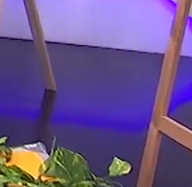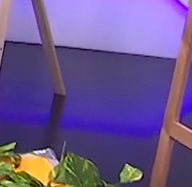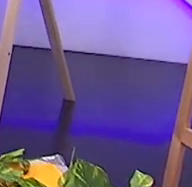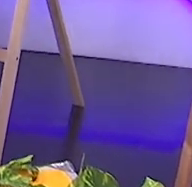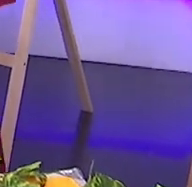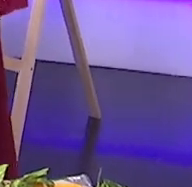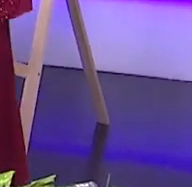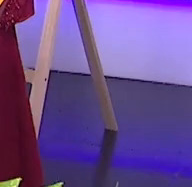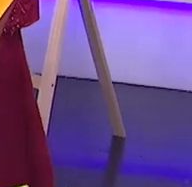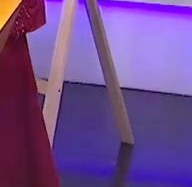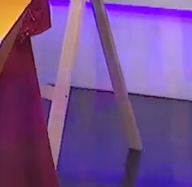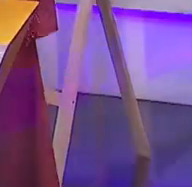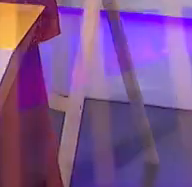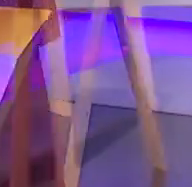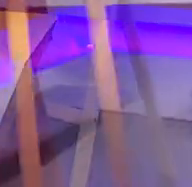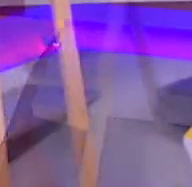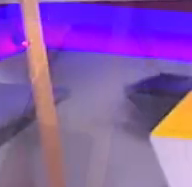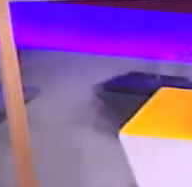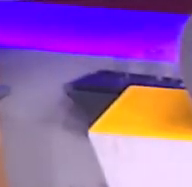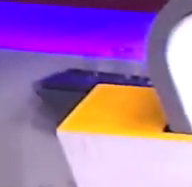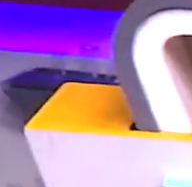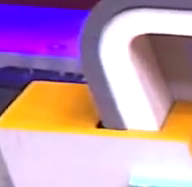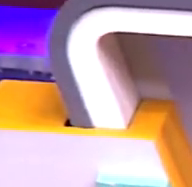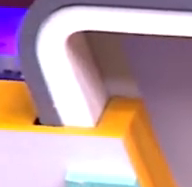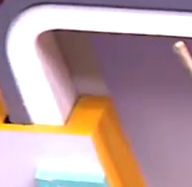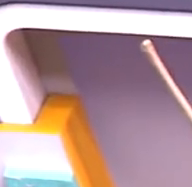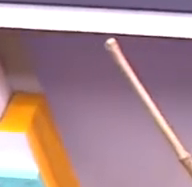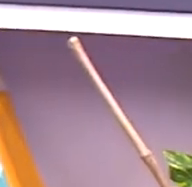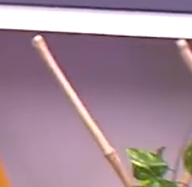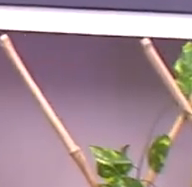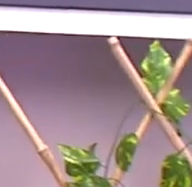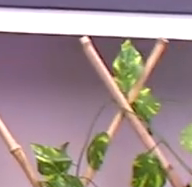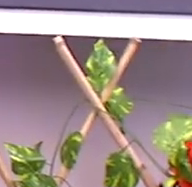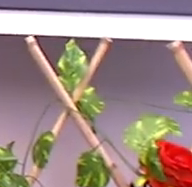Kerana daun apa, sangat berguna. Berguna. Ya nak nyanyi tupat pun boleh ni pakai